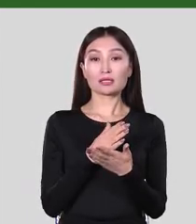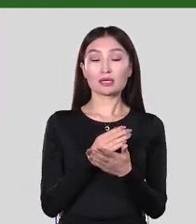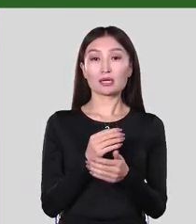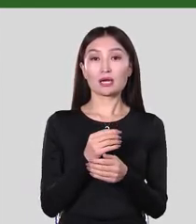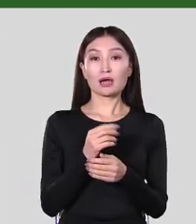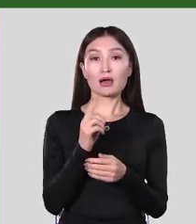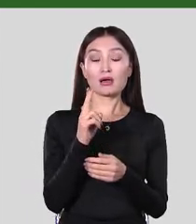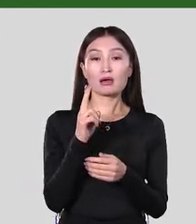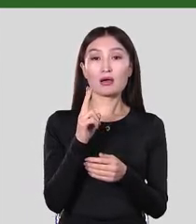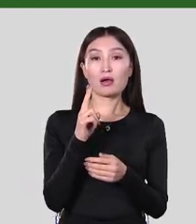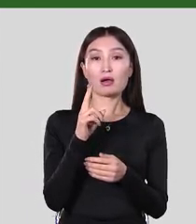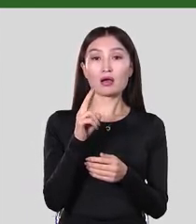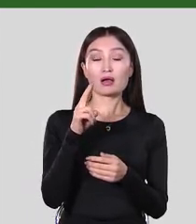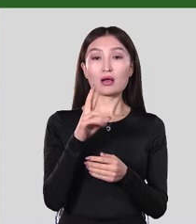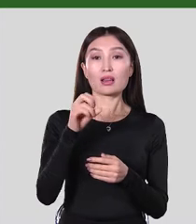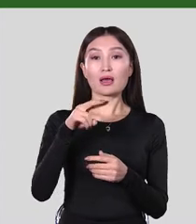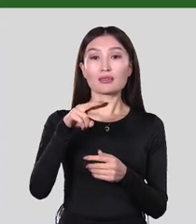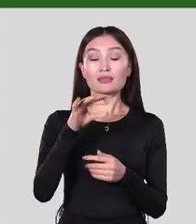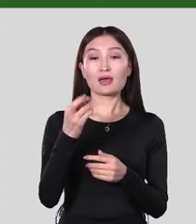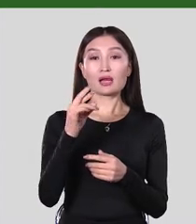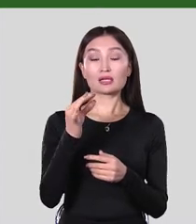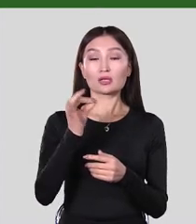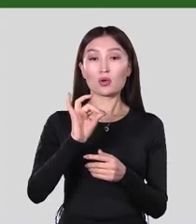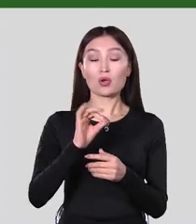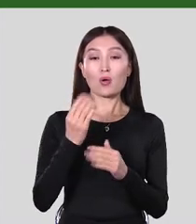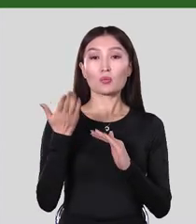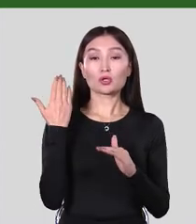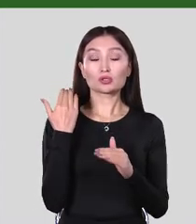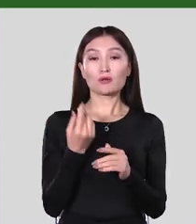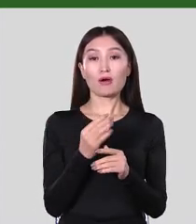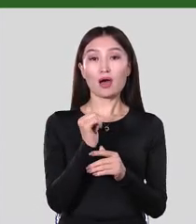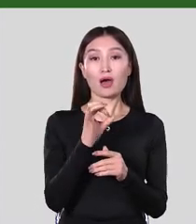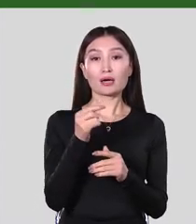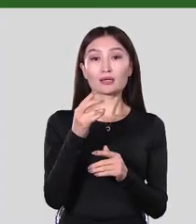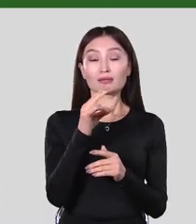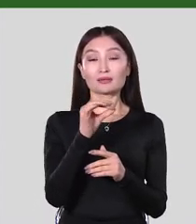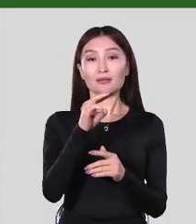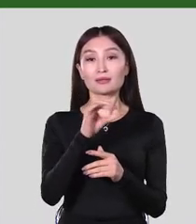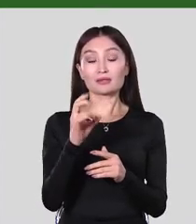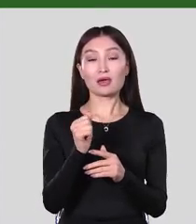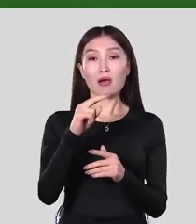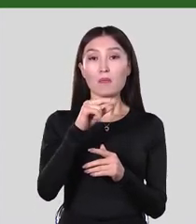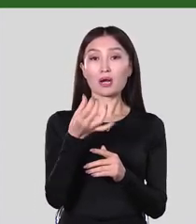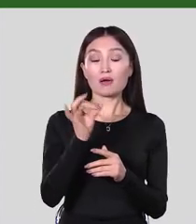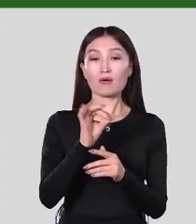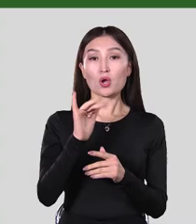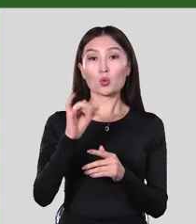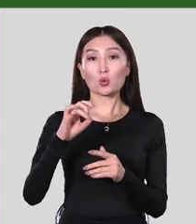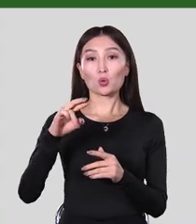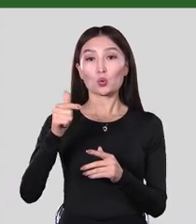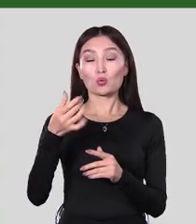наследием колониального прошлого. В Аргентине, Парагвае и Уругвае